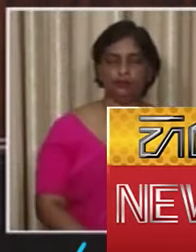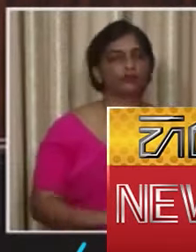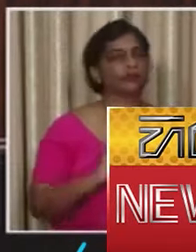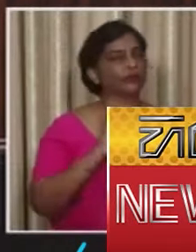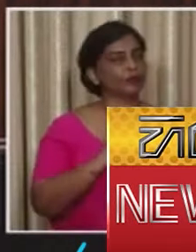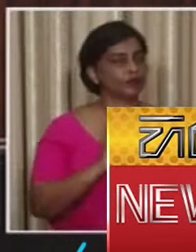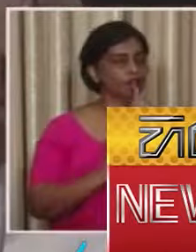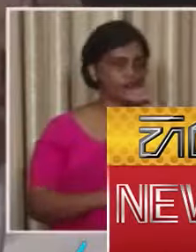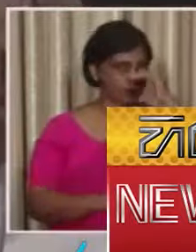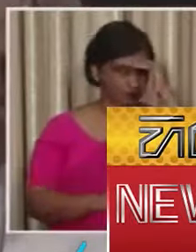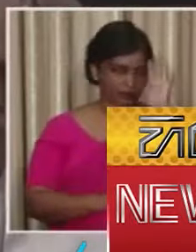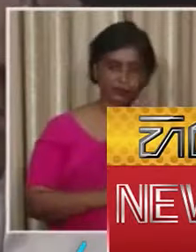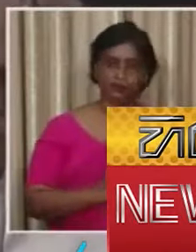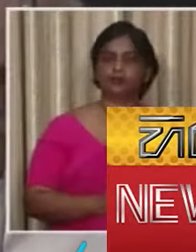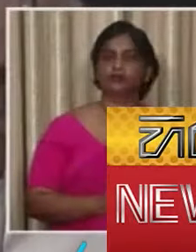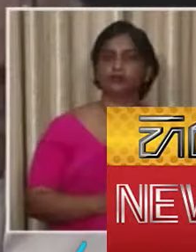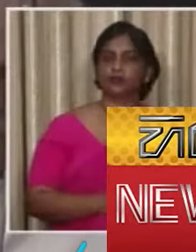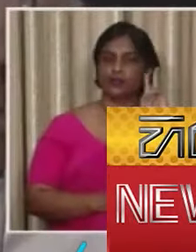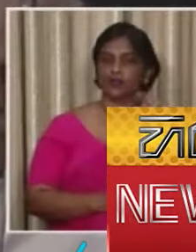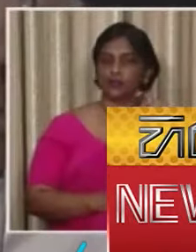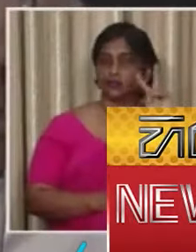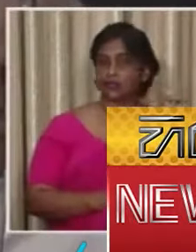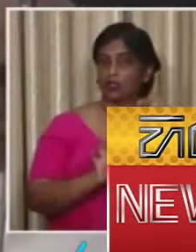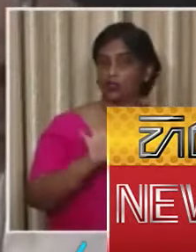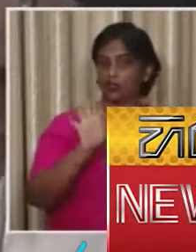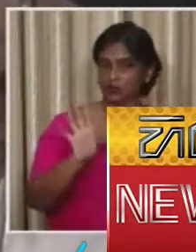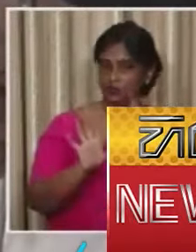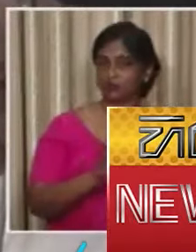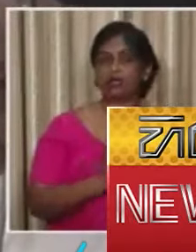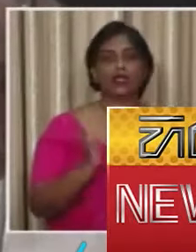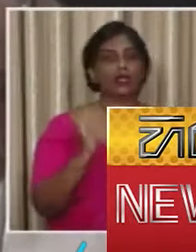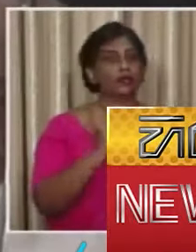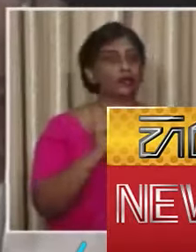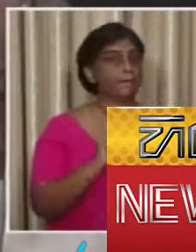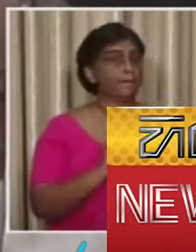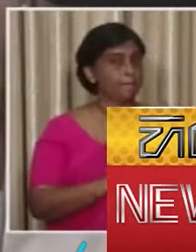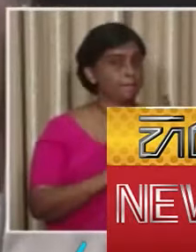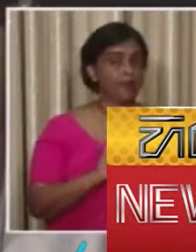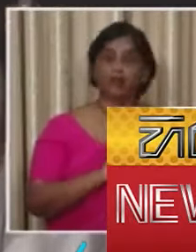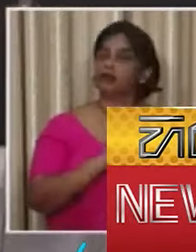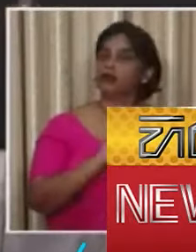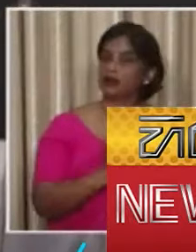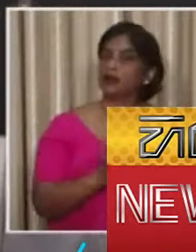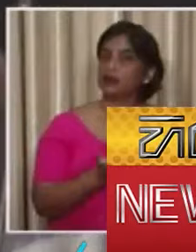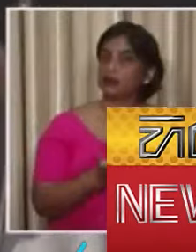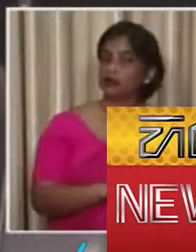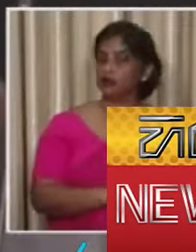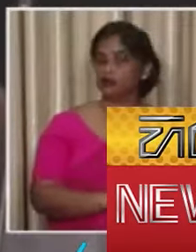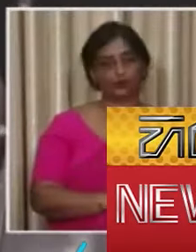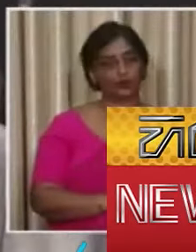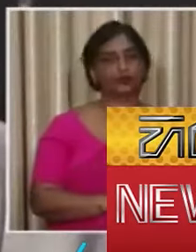ගරු කතානායකතුමනි, විශ්ව 22 වසරේ ණය ගෙවා ගන්නට බැරි වුණු රටක් යලිත් ආර්ථික